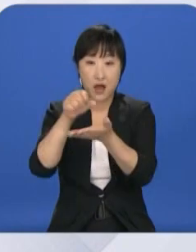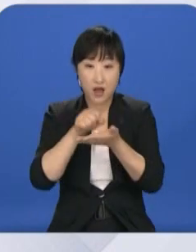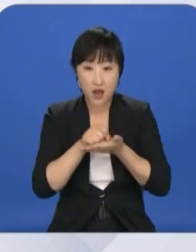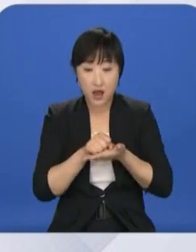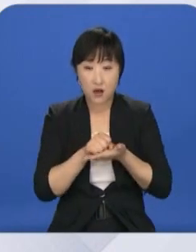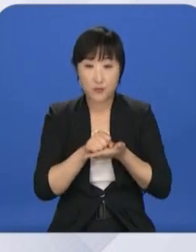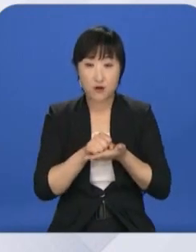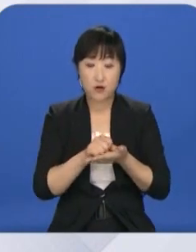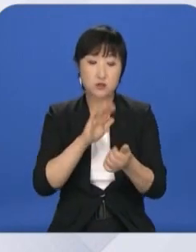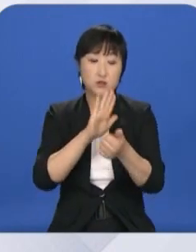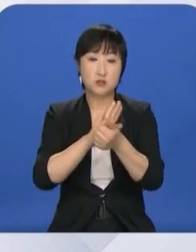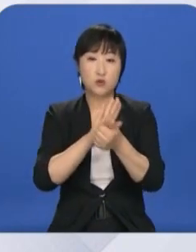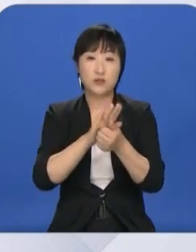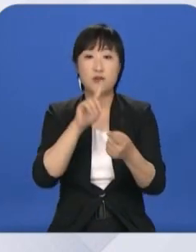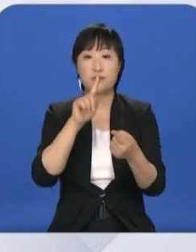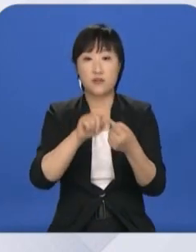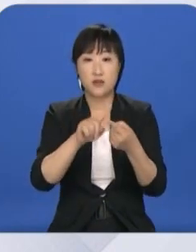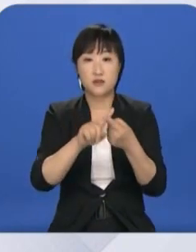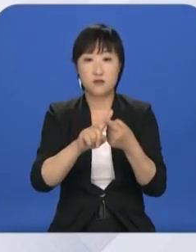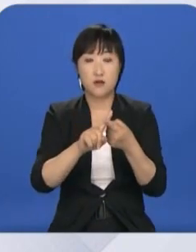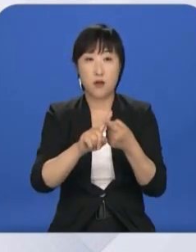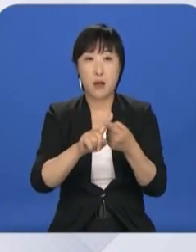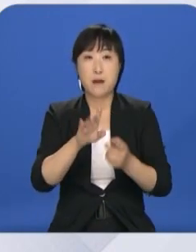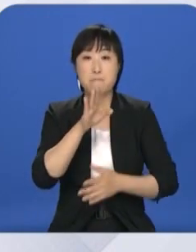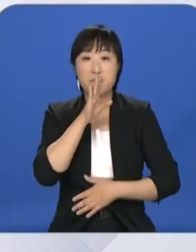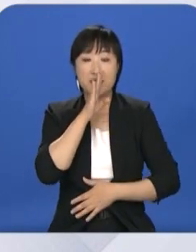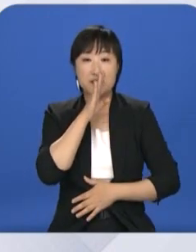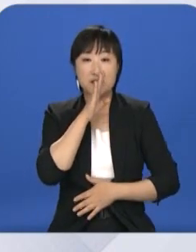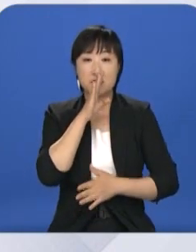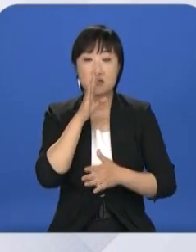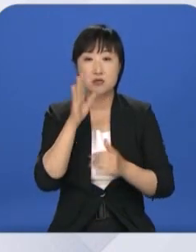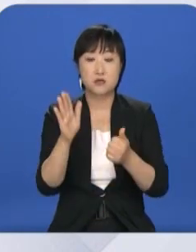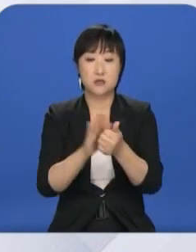그 직원에 대해서는 반드시 인센티브를 주고